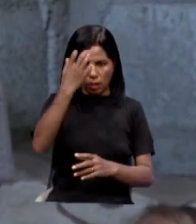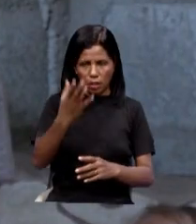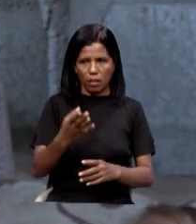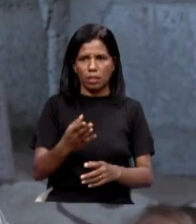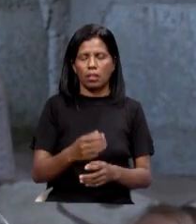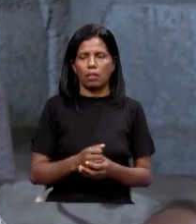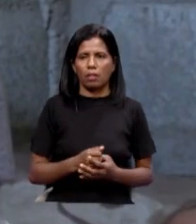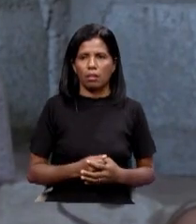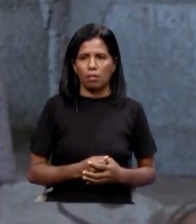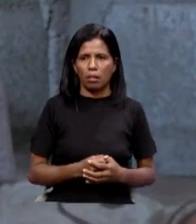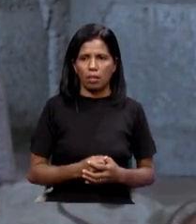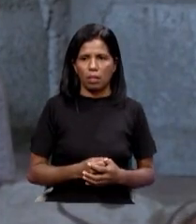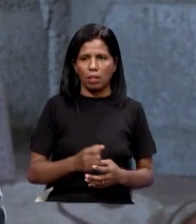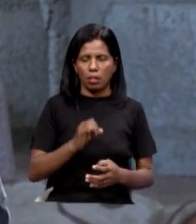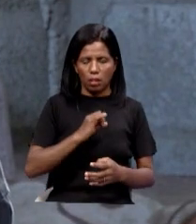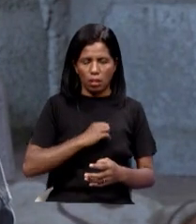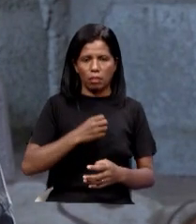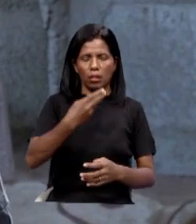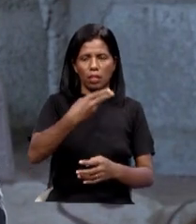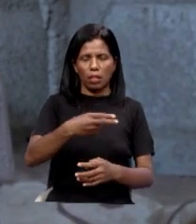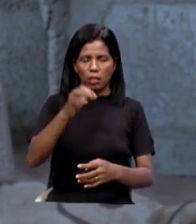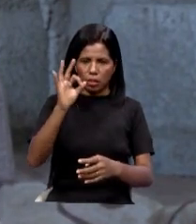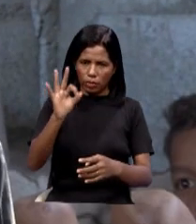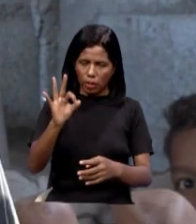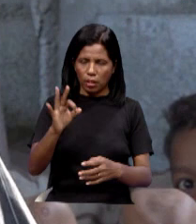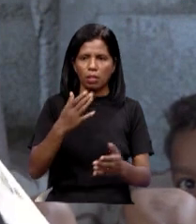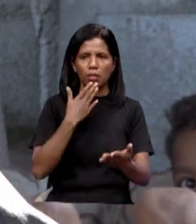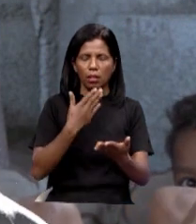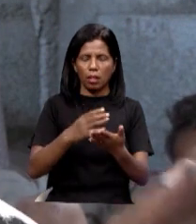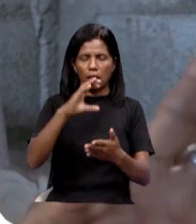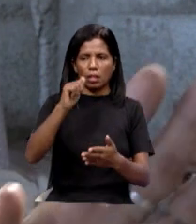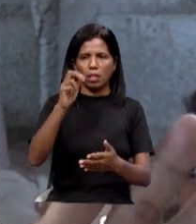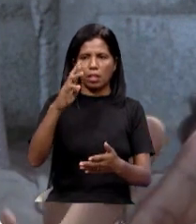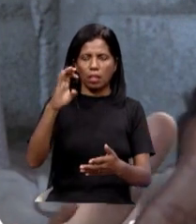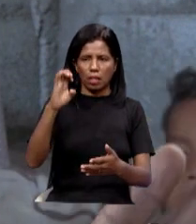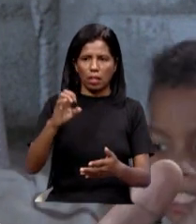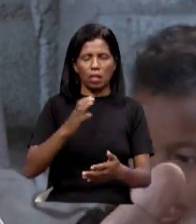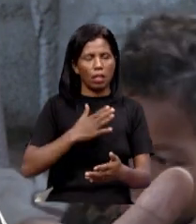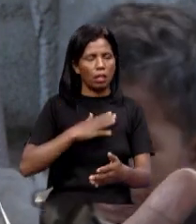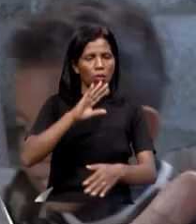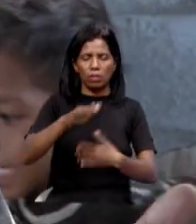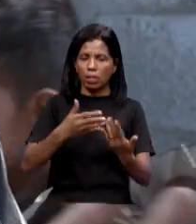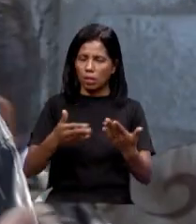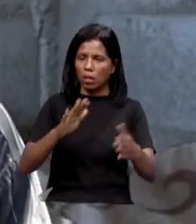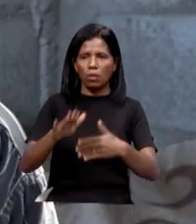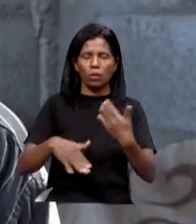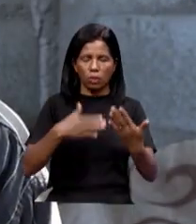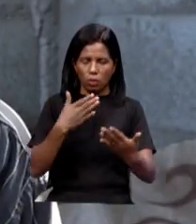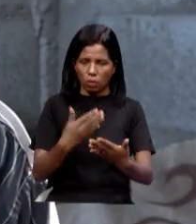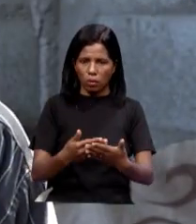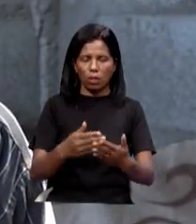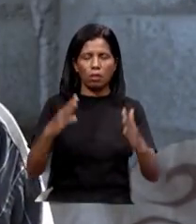herme ha ja ha ni harus pati halam ni harus pati haunya buat oti umalara ne vile sam